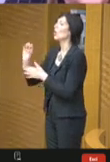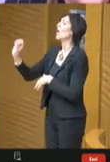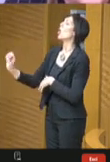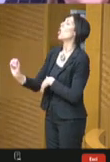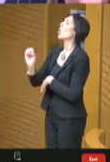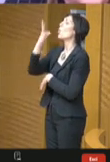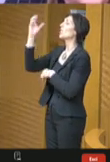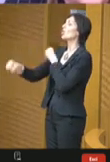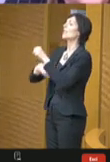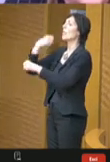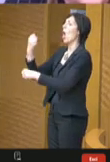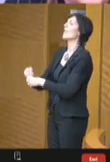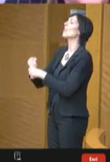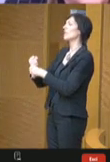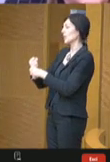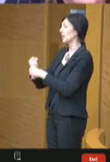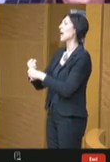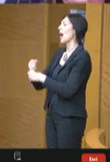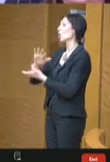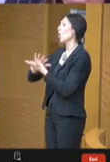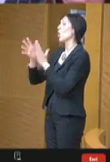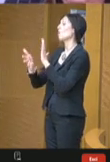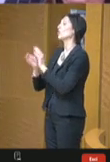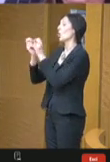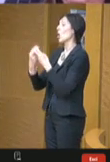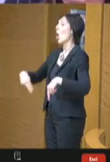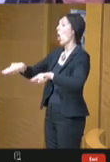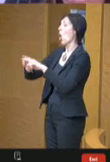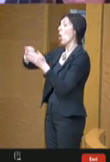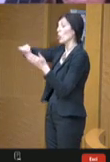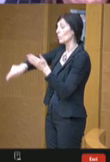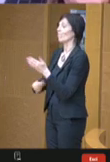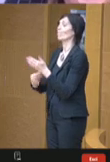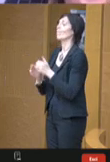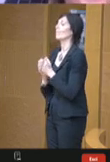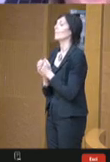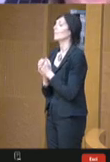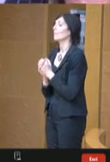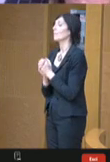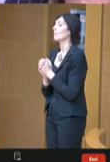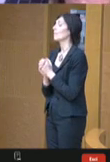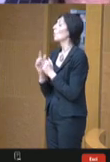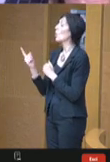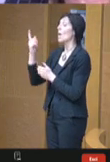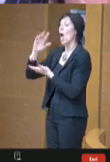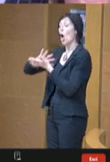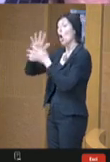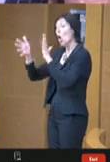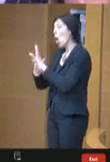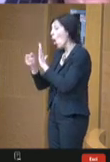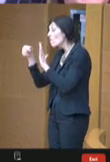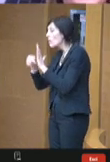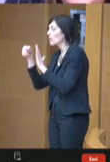anniversario della ratifica della Convenzione delle Nazioni Unite. Una convenzione di